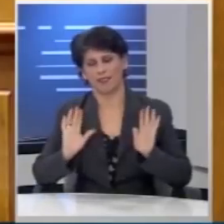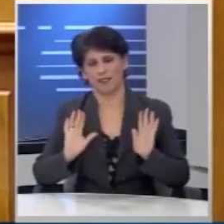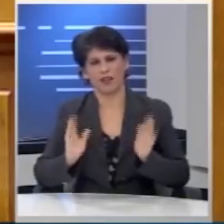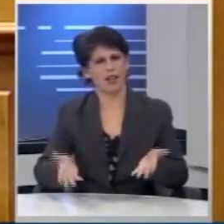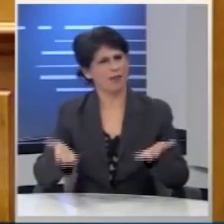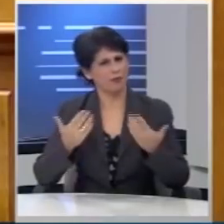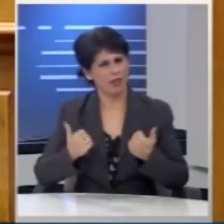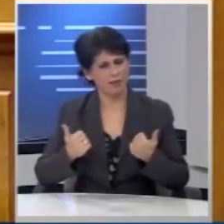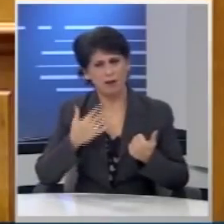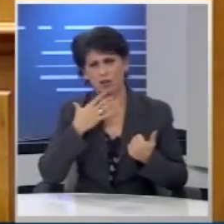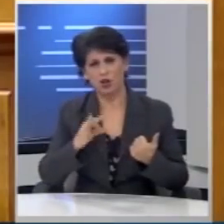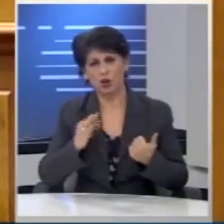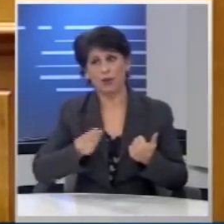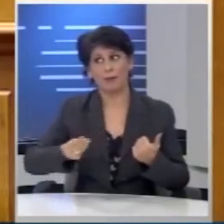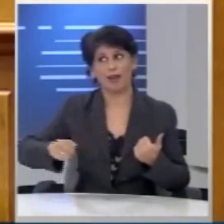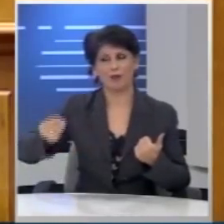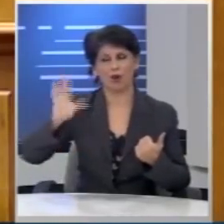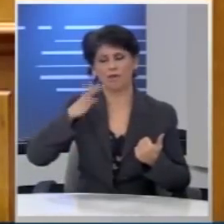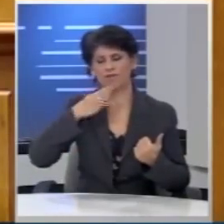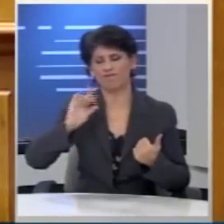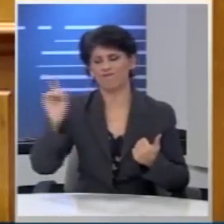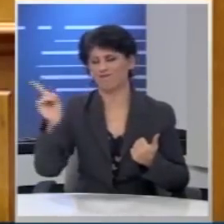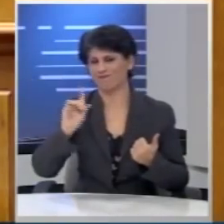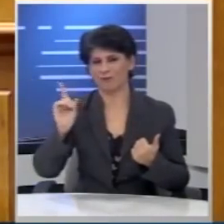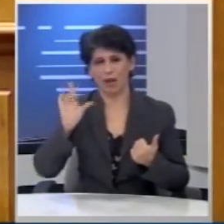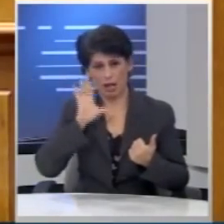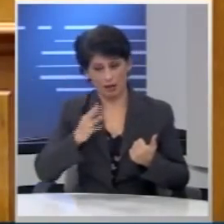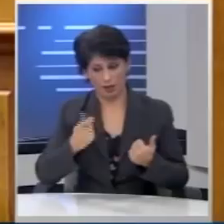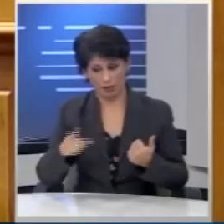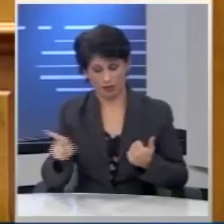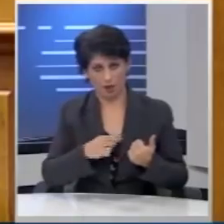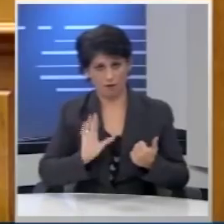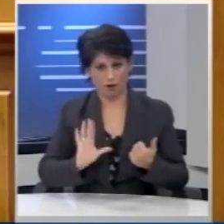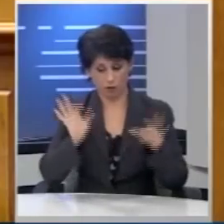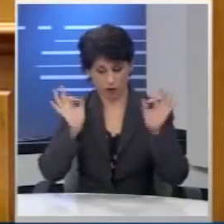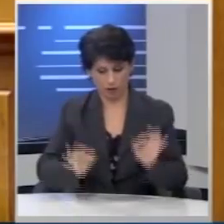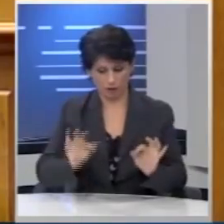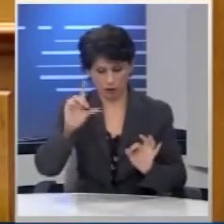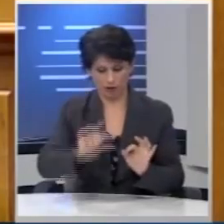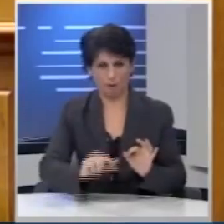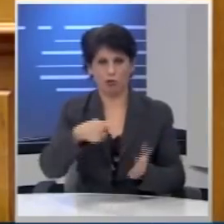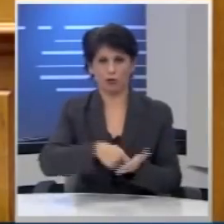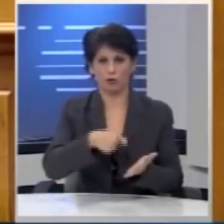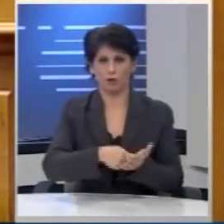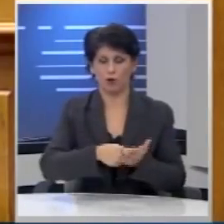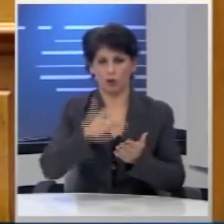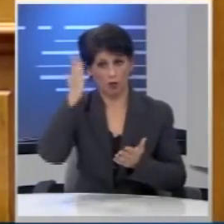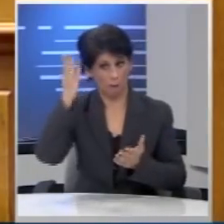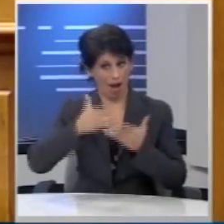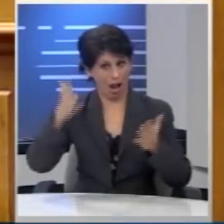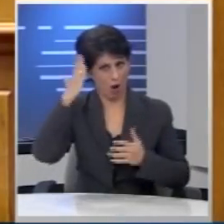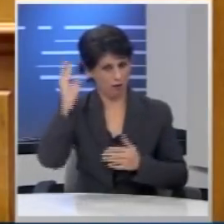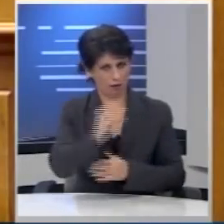Δεν υπάρχει συνεπώς λόγος για υπερβολές. Αλήθεια, έχει διαφορά πώς ακριβώς θα μειωθούν οι φόροι για το μεγάλο